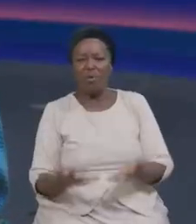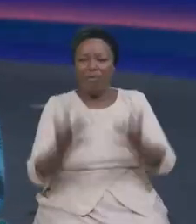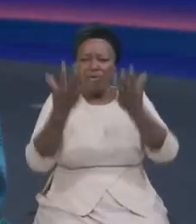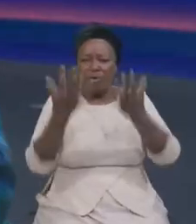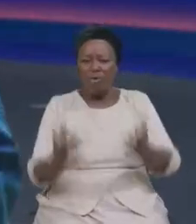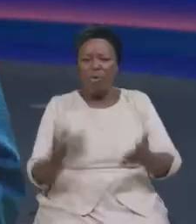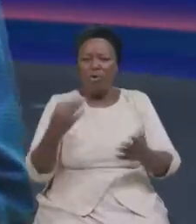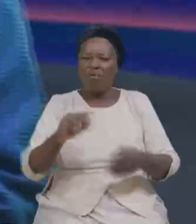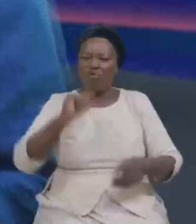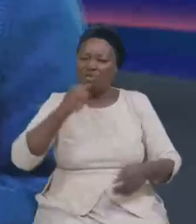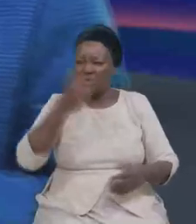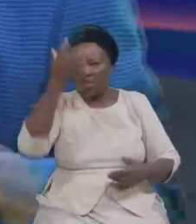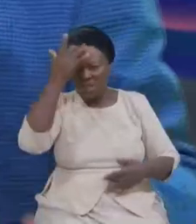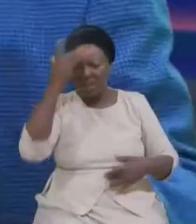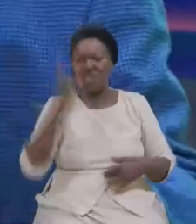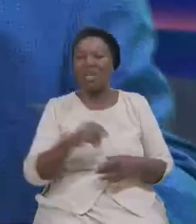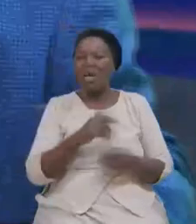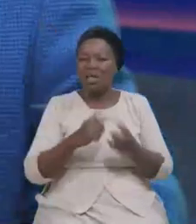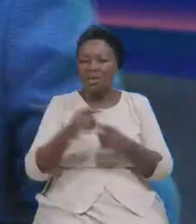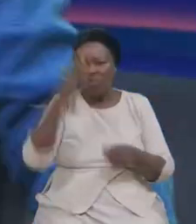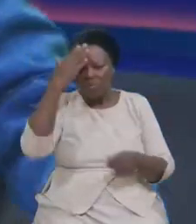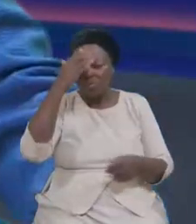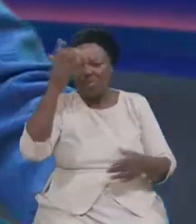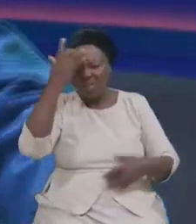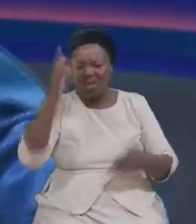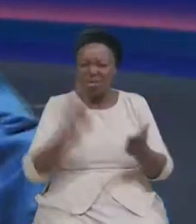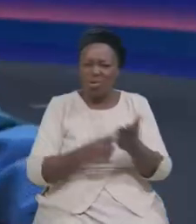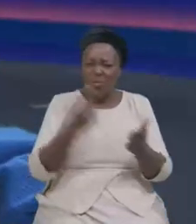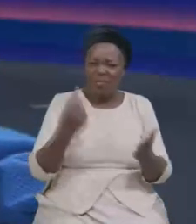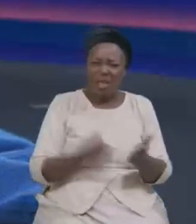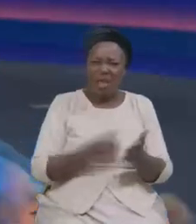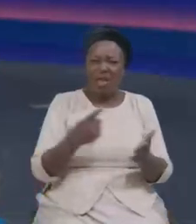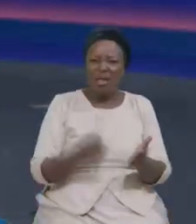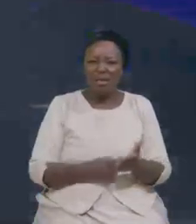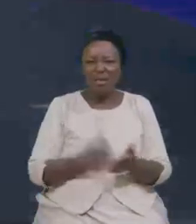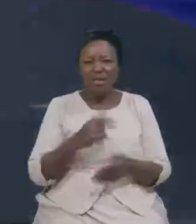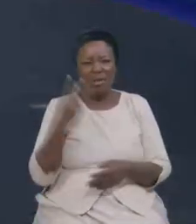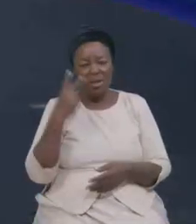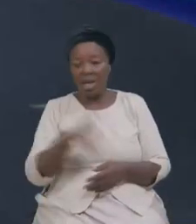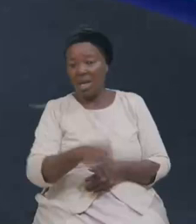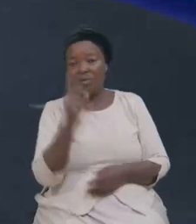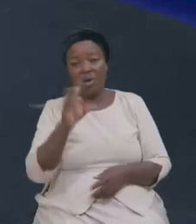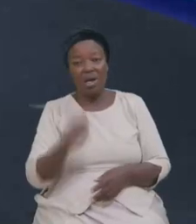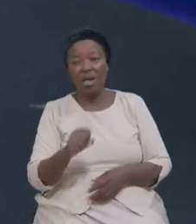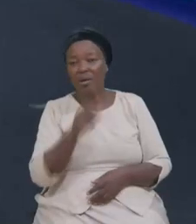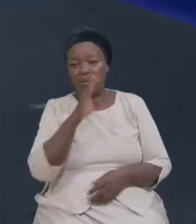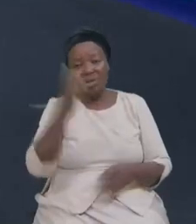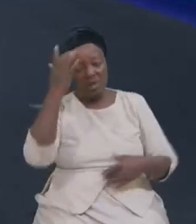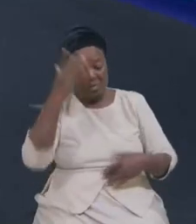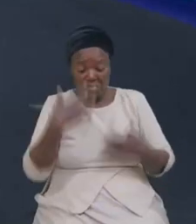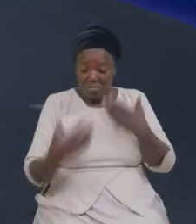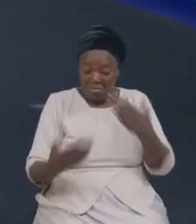Vous savez, la maladie, parfois, les gens disent, oh, tout le monde peut être malade. Oui, tout le monde